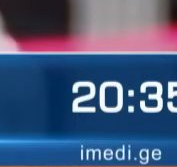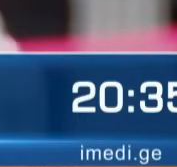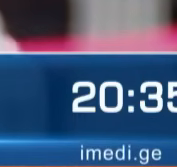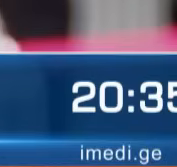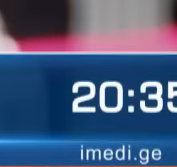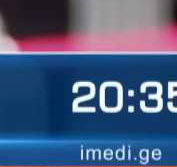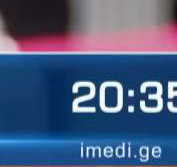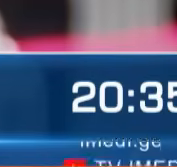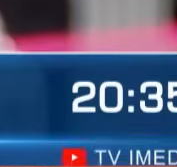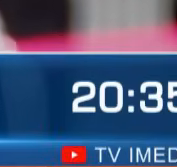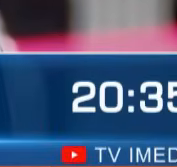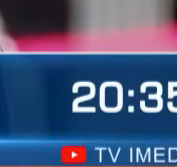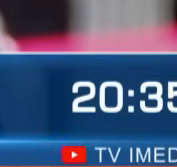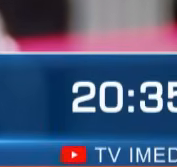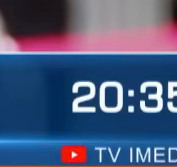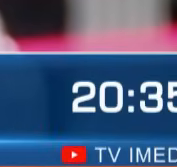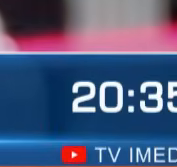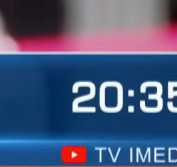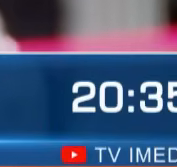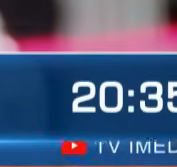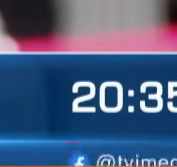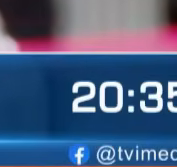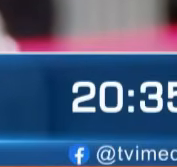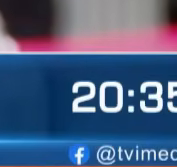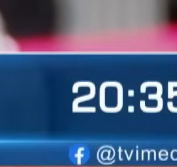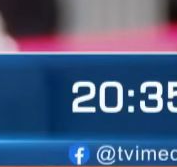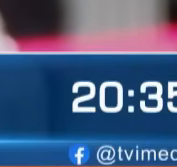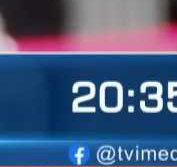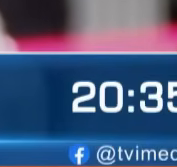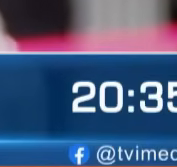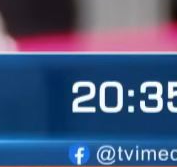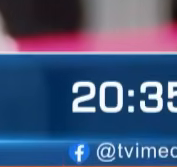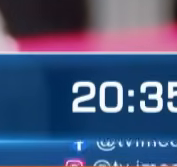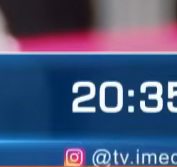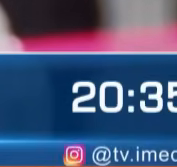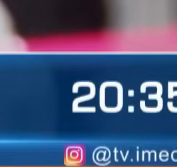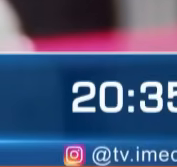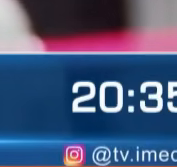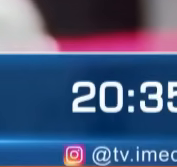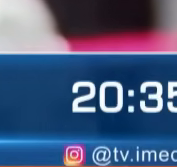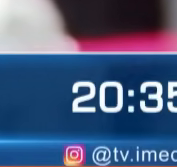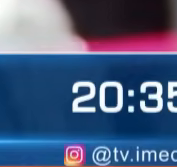de. Am așa de zi, sau bari. Torehla, carcoului, recidiu, vechineba,